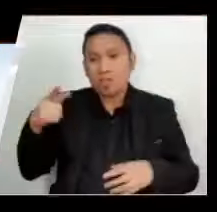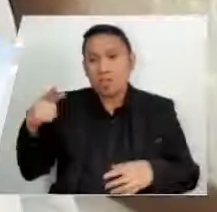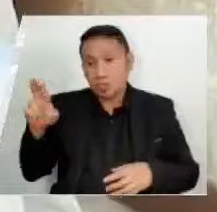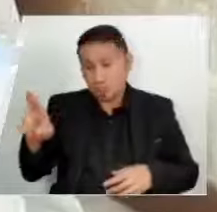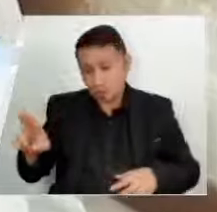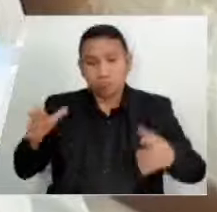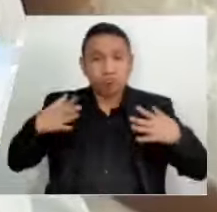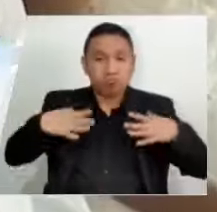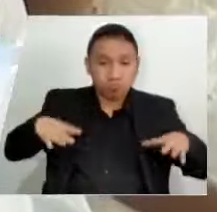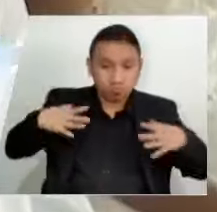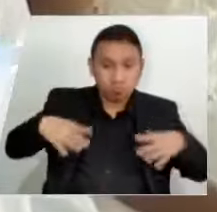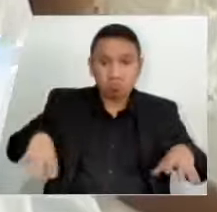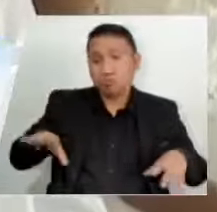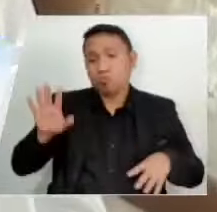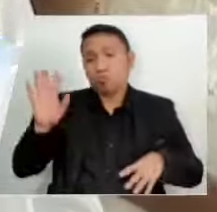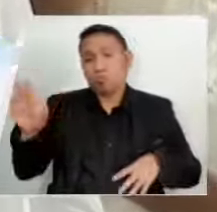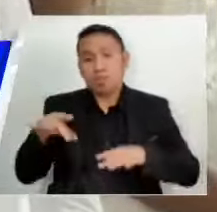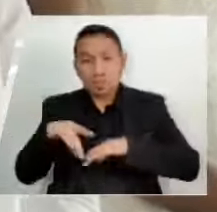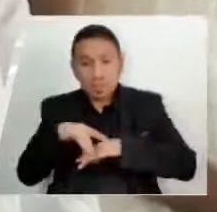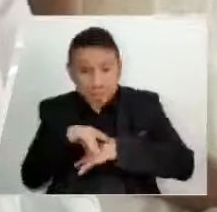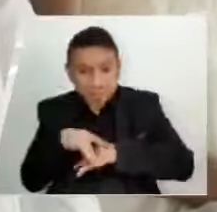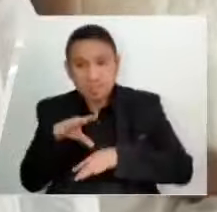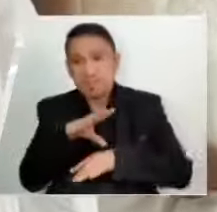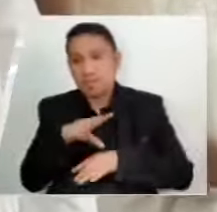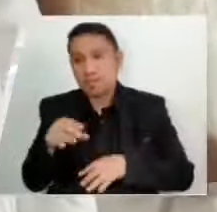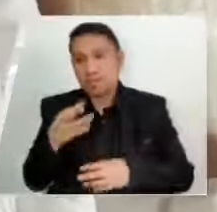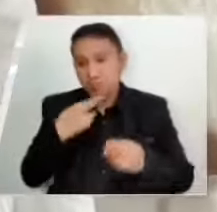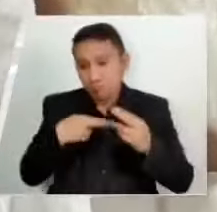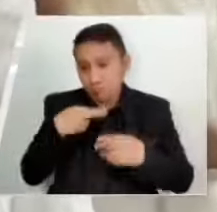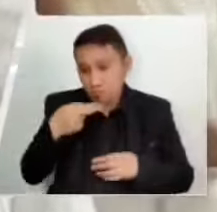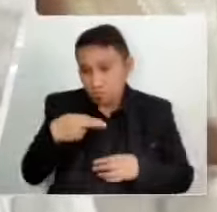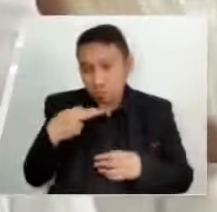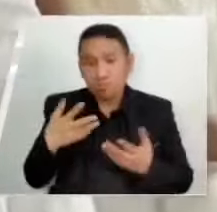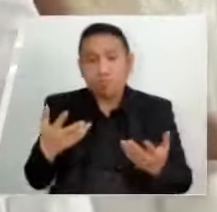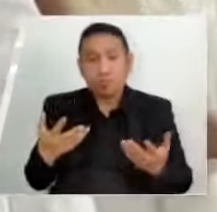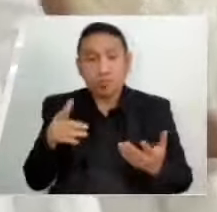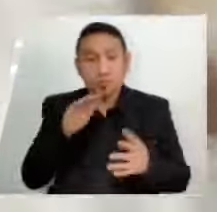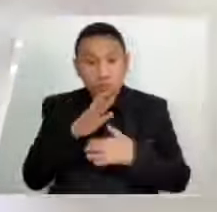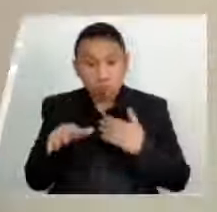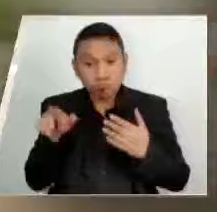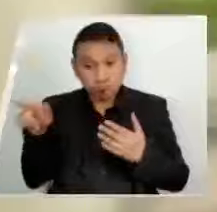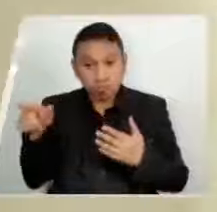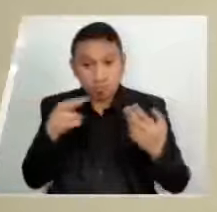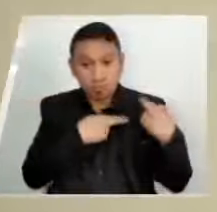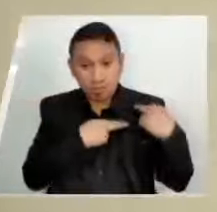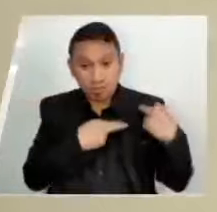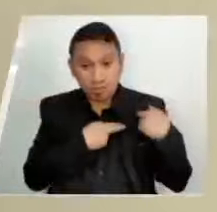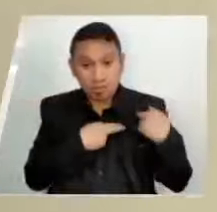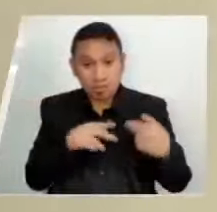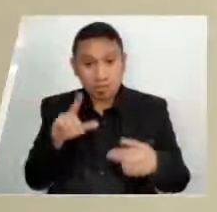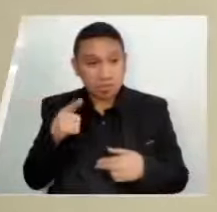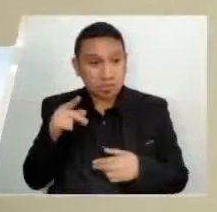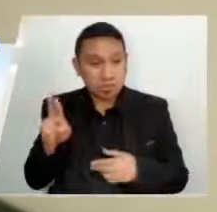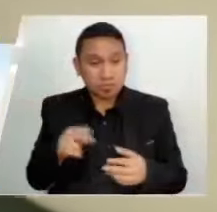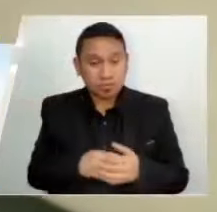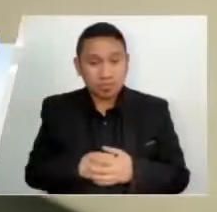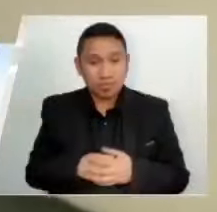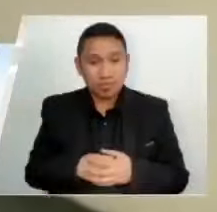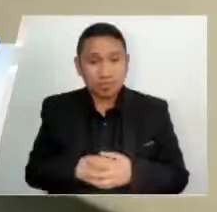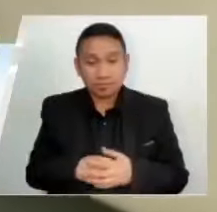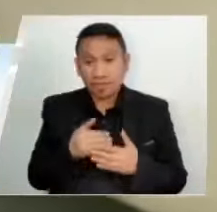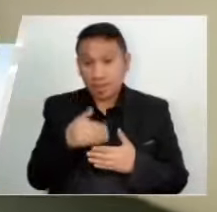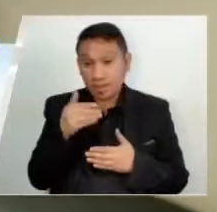singsing. Daan-daang magsing-irog pa ang lumahok sa mga mass wedding sa iba't ibang lugar. Couple of the day naman ng National